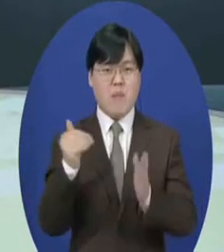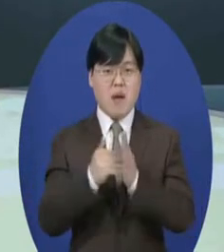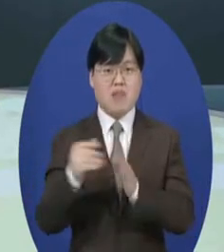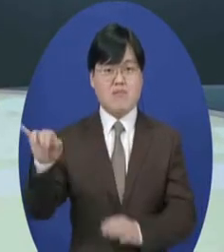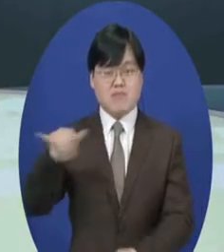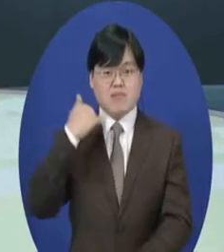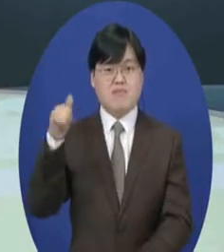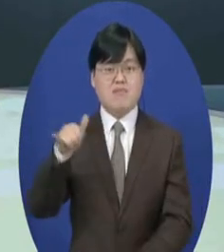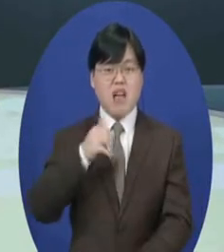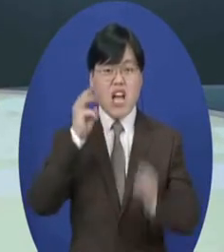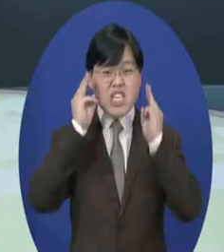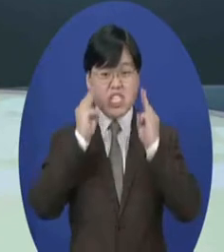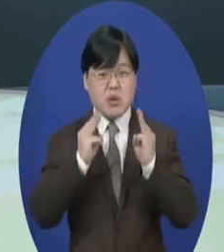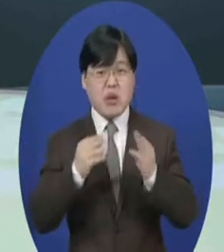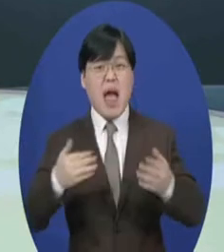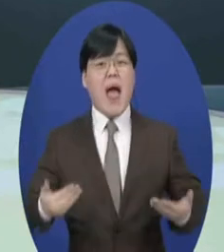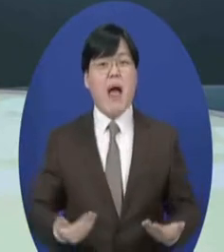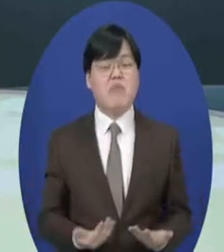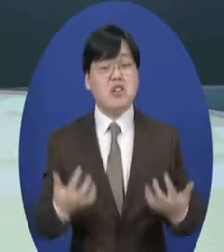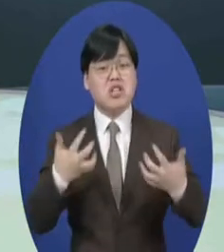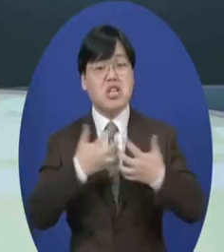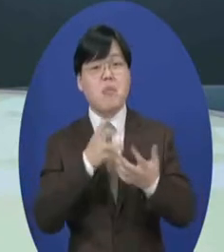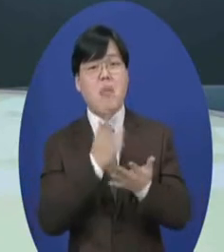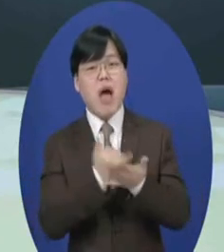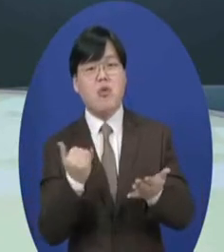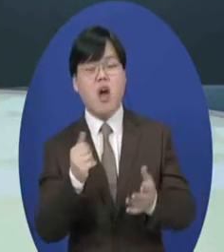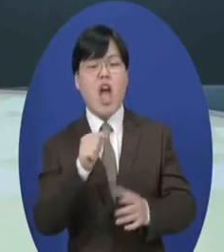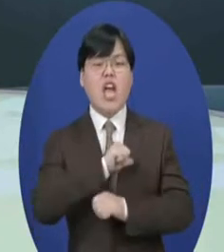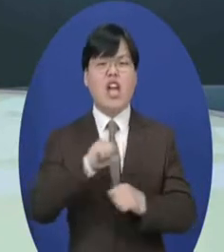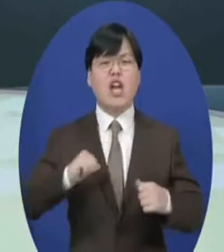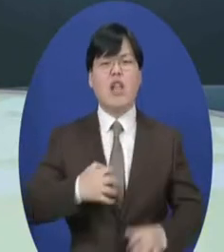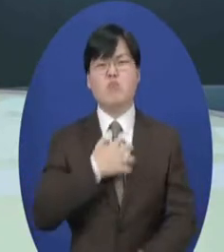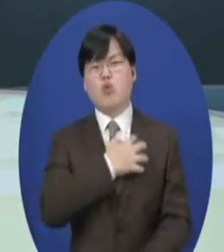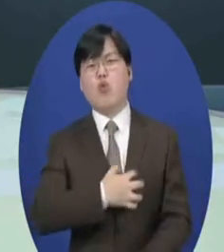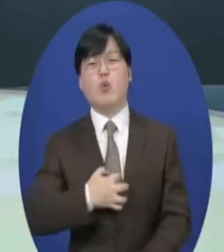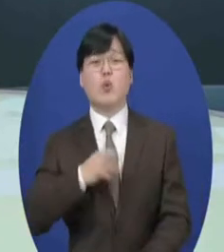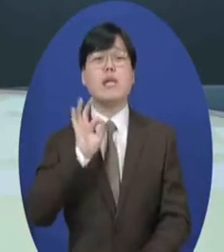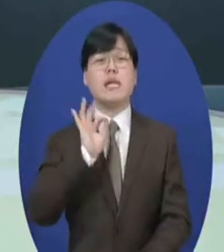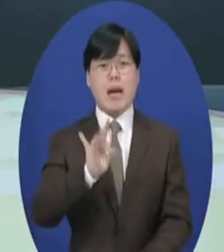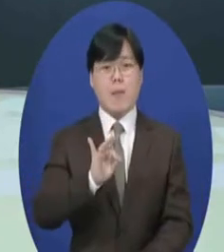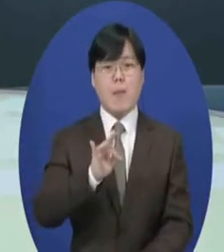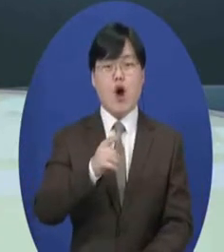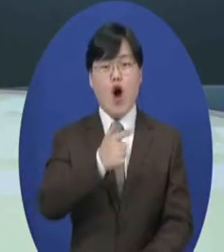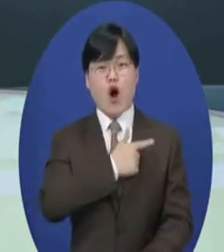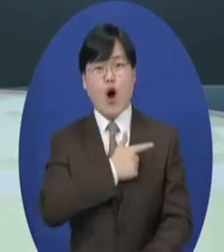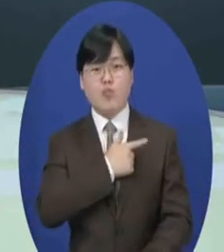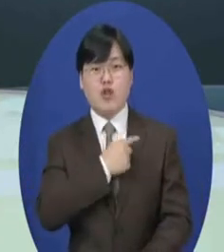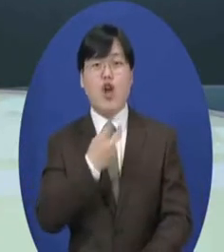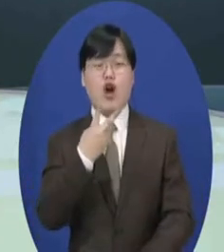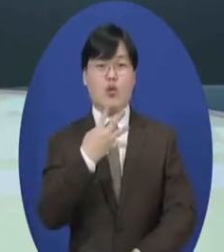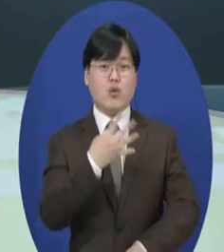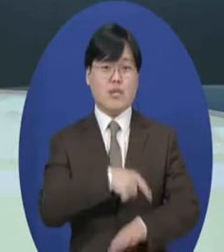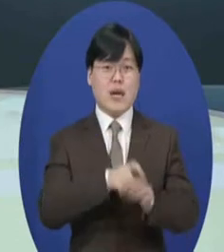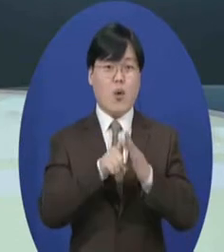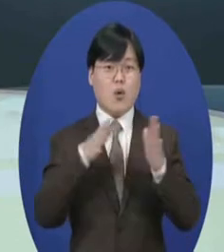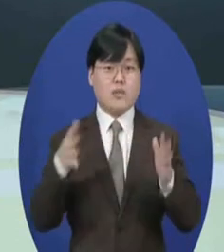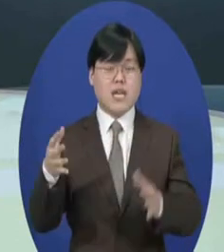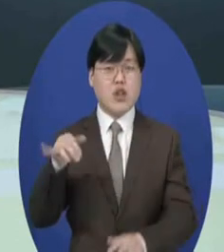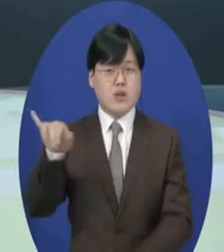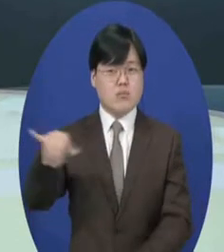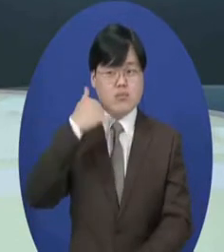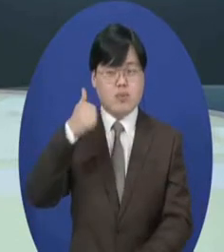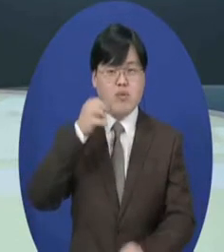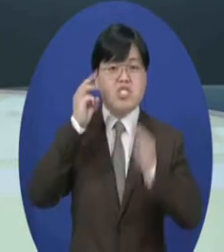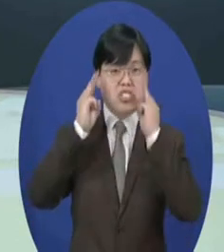удирдлагуудаас гаргаж байгаа шийдвэрүүд хэрхэн амжилт дээр биелэл олж байна? Иргэдийг юу бухимдуулж байгаа талаар өргөдөл гомдлыг 24 цагийн турш авч шийдвэрлэж